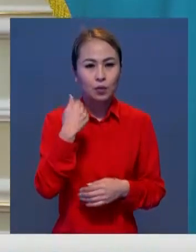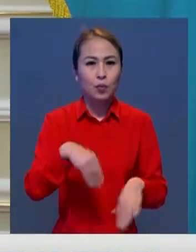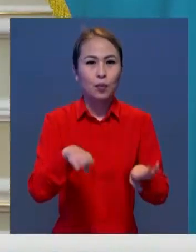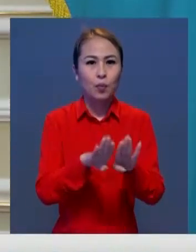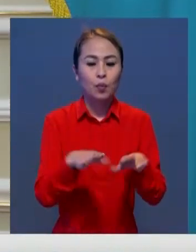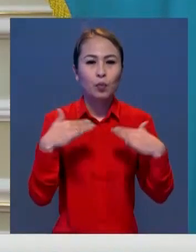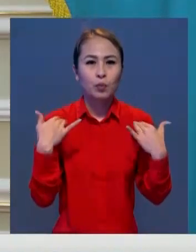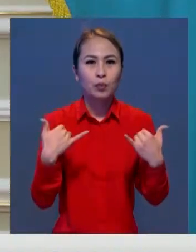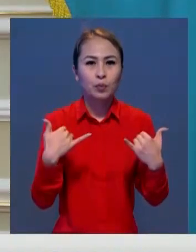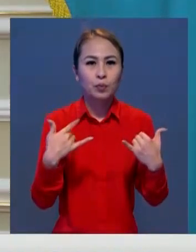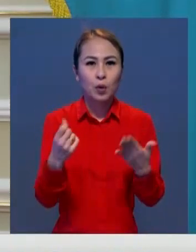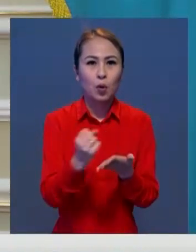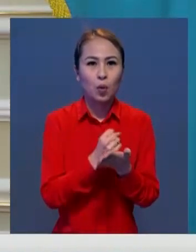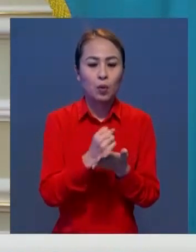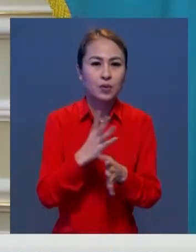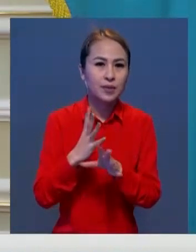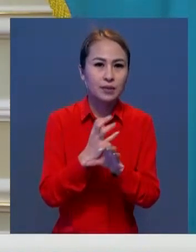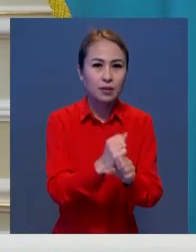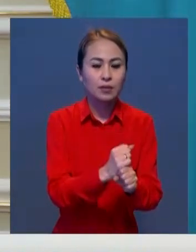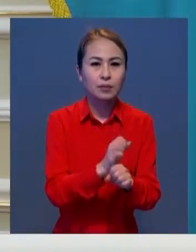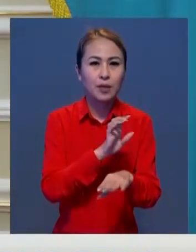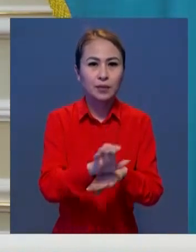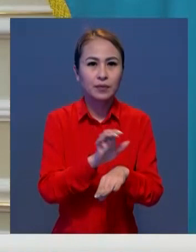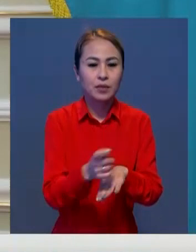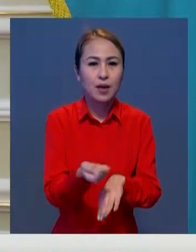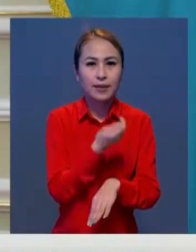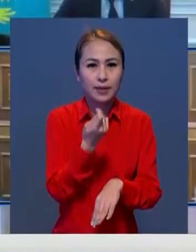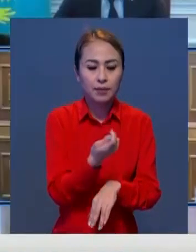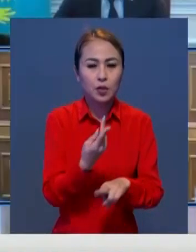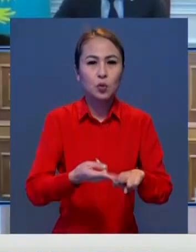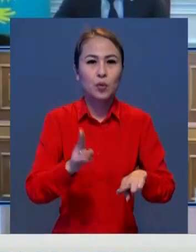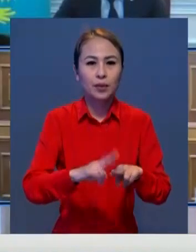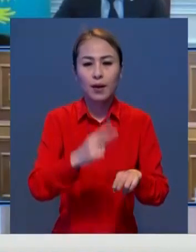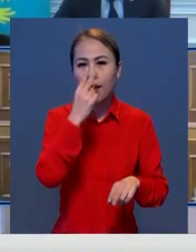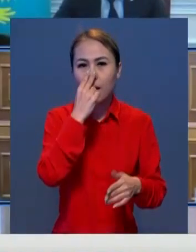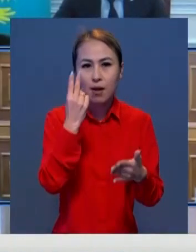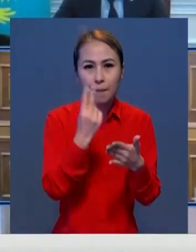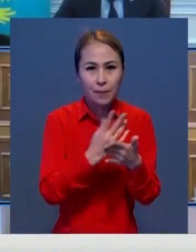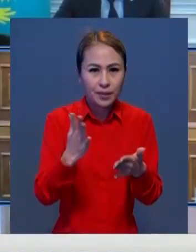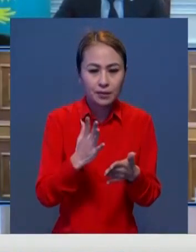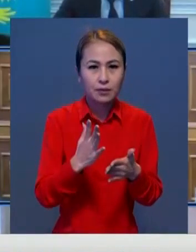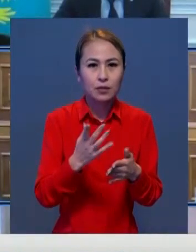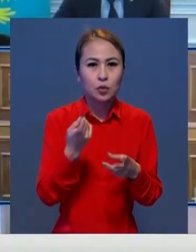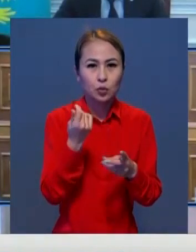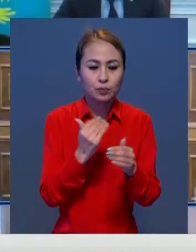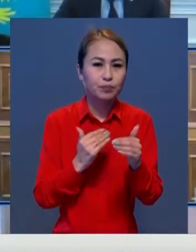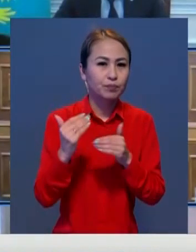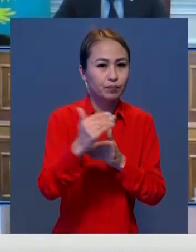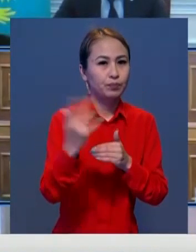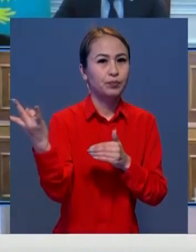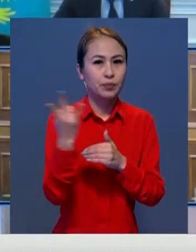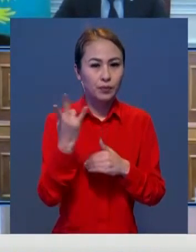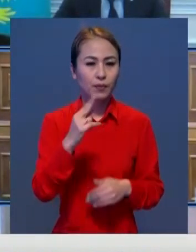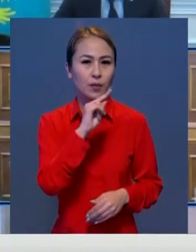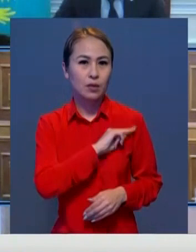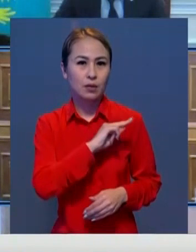Бүгінде оның қоры сарқылып, өндіру көлемі азайып барады. Соған қарамастан алға жылжуымыз қажет. Жұмыс